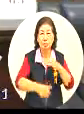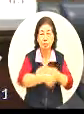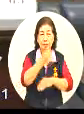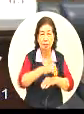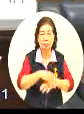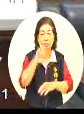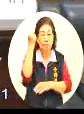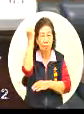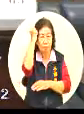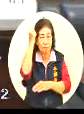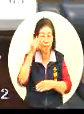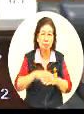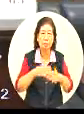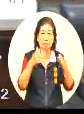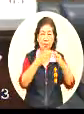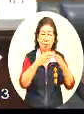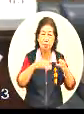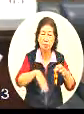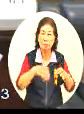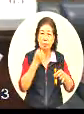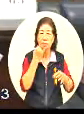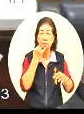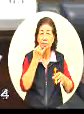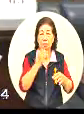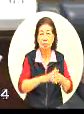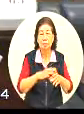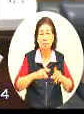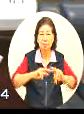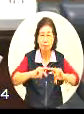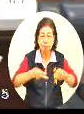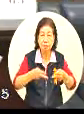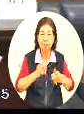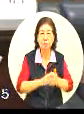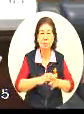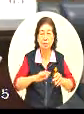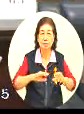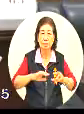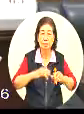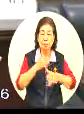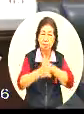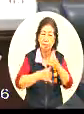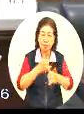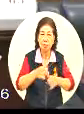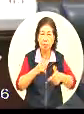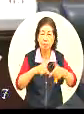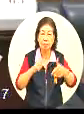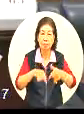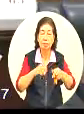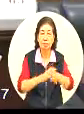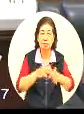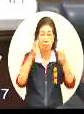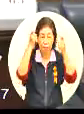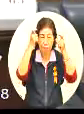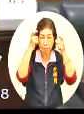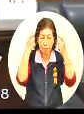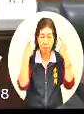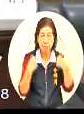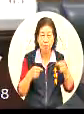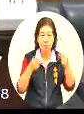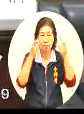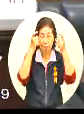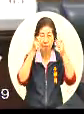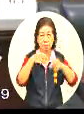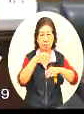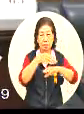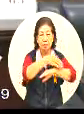空间可以再利用再活化啊，然后可以把我们原高雄县的文史还有文化还有